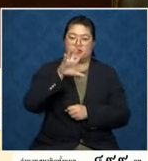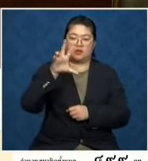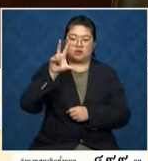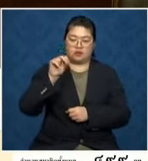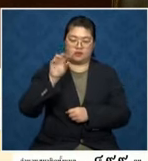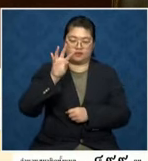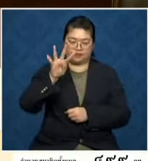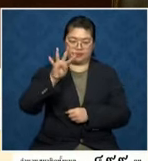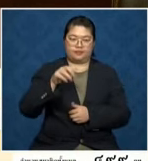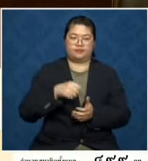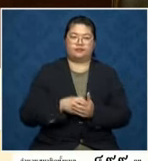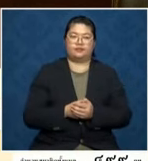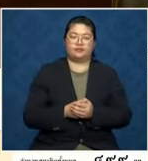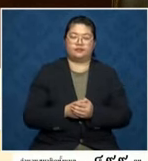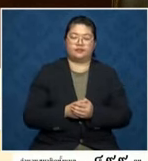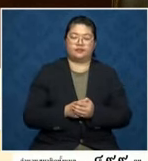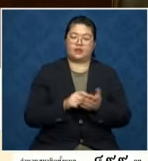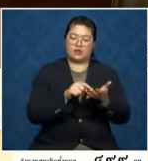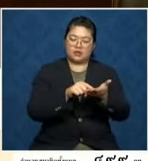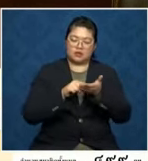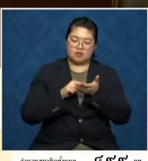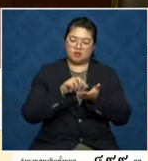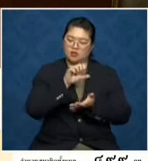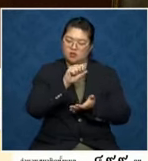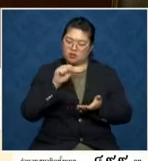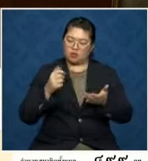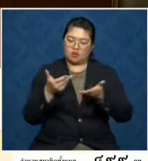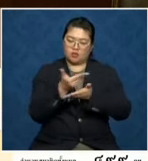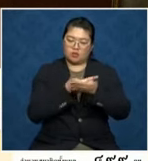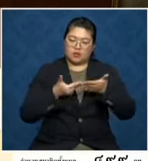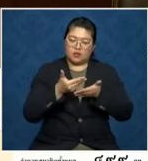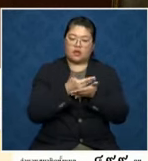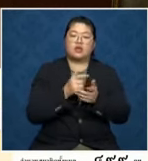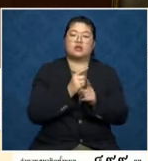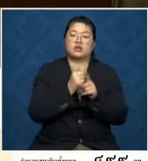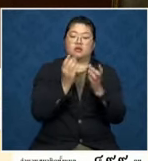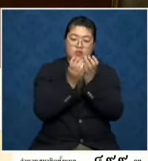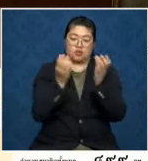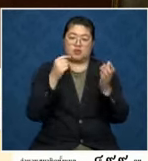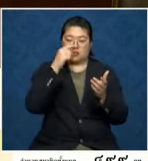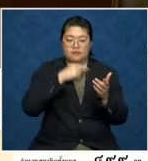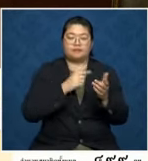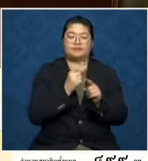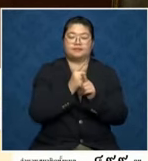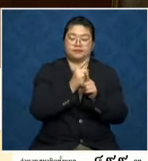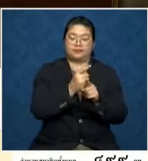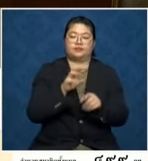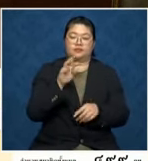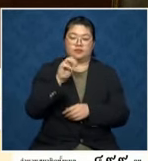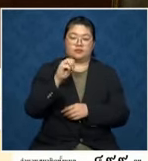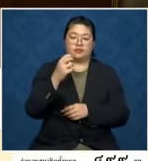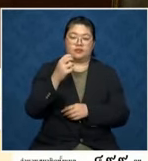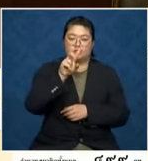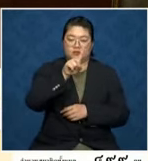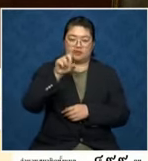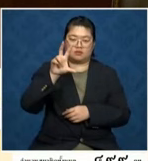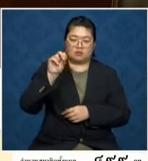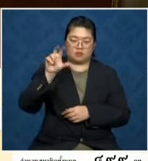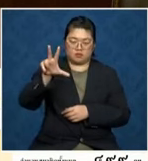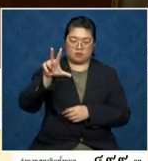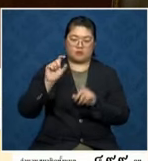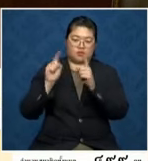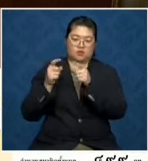2534พ.ศ.นะครับมายังสภาผู้แทนราษฎรเพื่อพิจารณาตามรัฐธรรมนูญแห่งราชอาณาจักรไทยมาตรา133